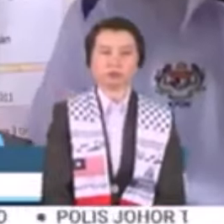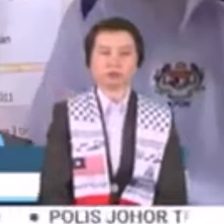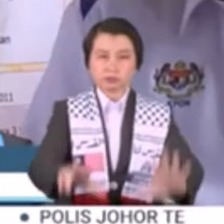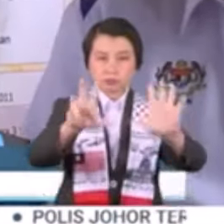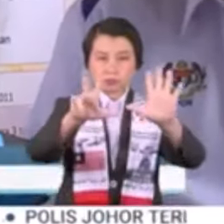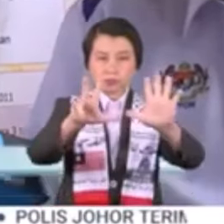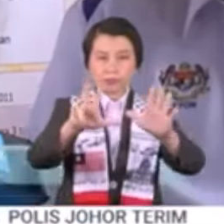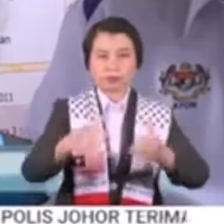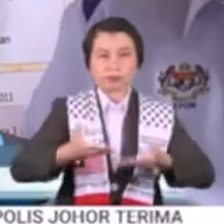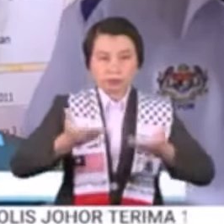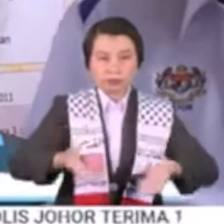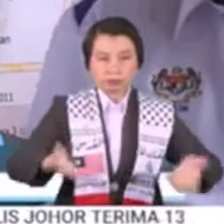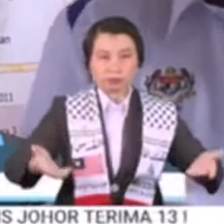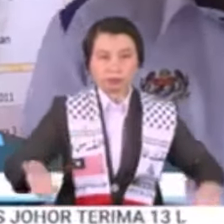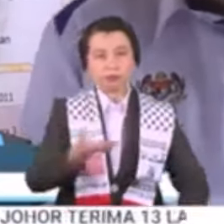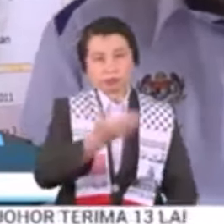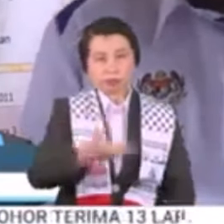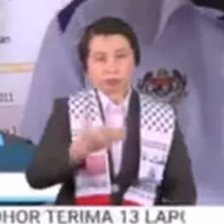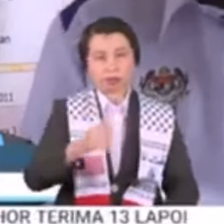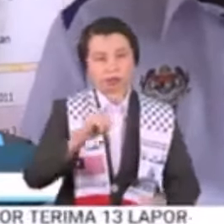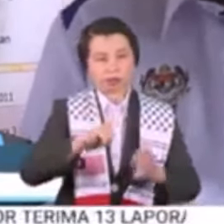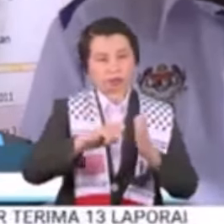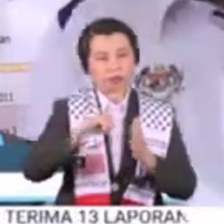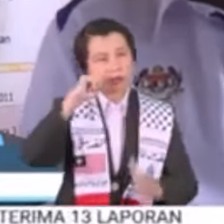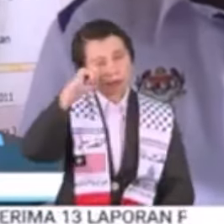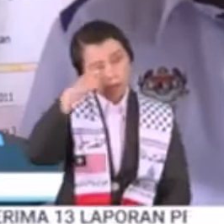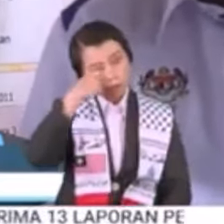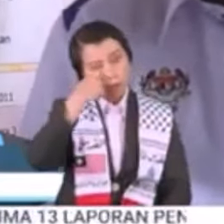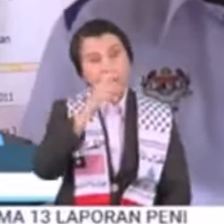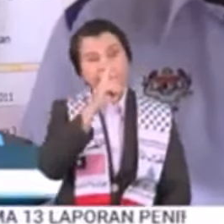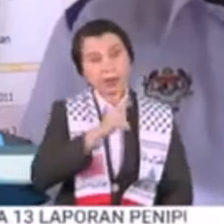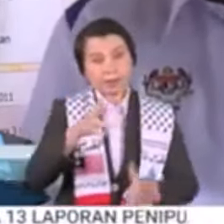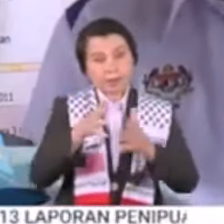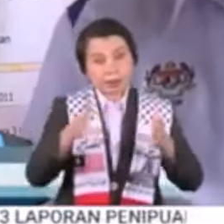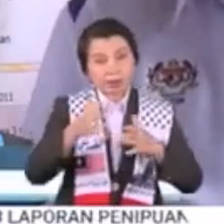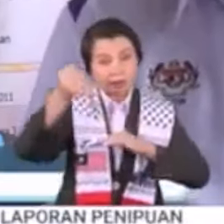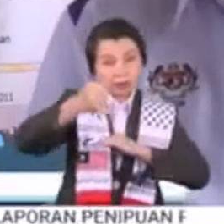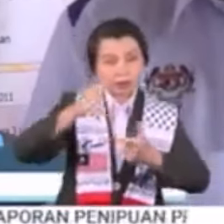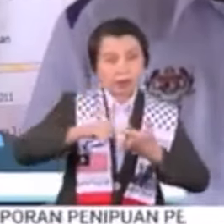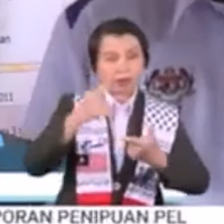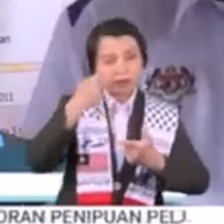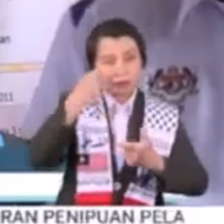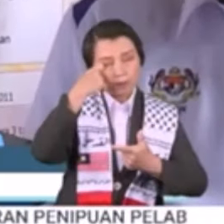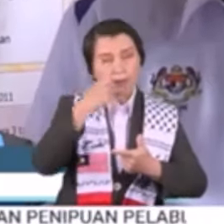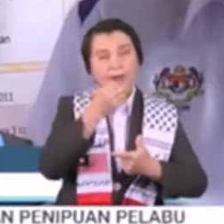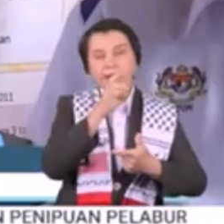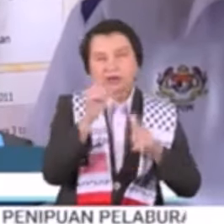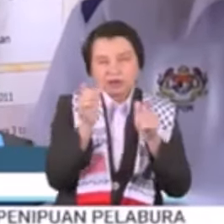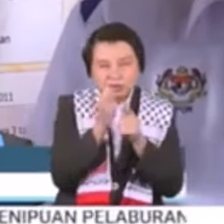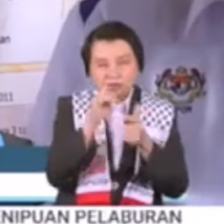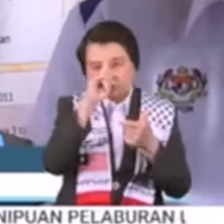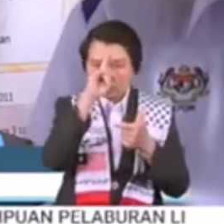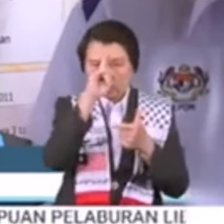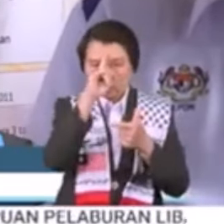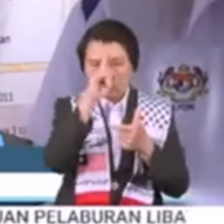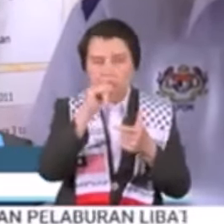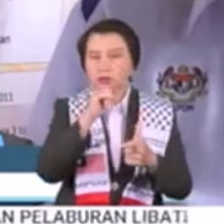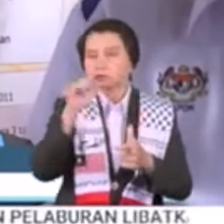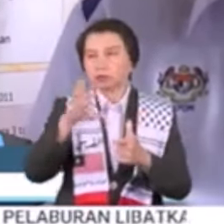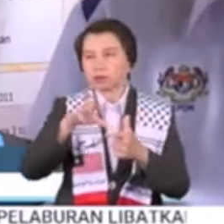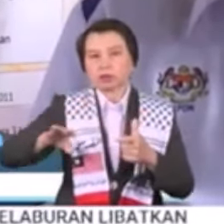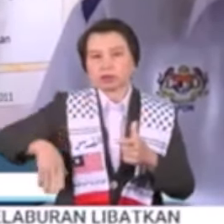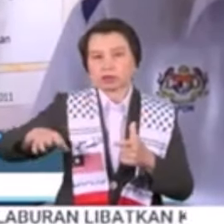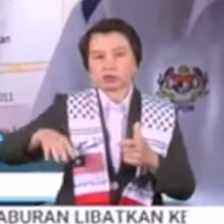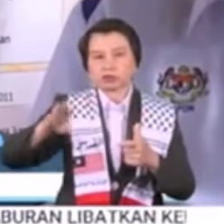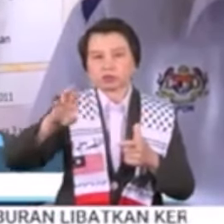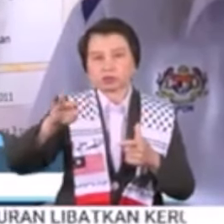8 item tersebut, bawang merah besar import, bawang merah kecil India, tak termasuk